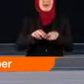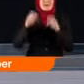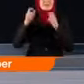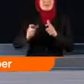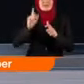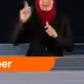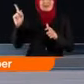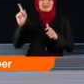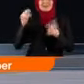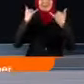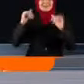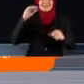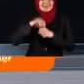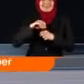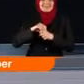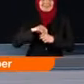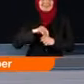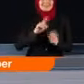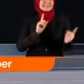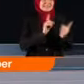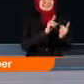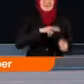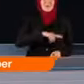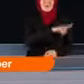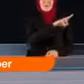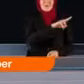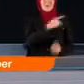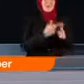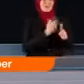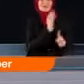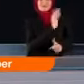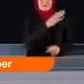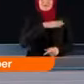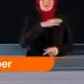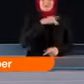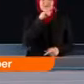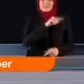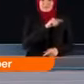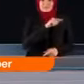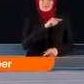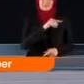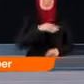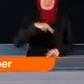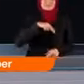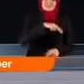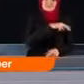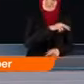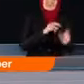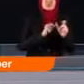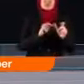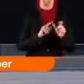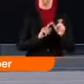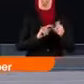sırasında kestirmeden otele dönmek isterken kuytu bir yola girdi çamur birikintisi üzerinden atlamaya kalktığımda başına